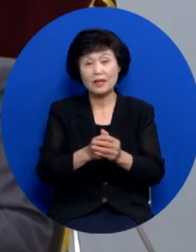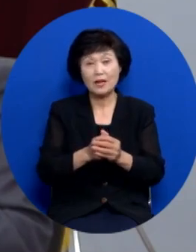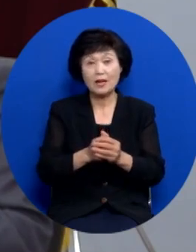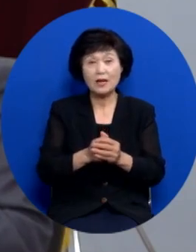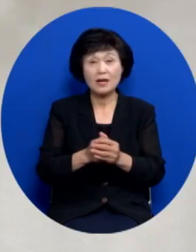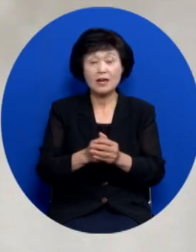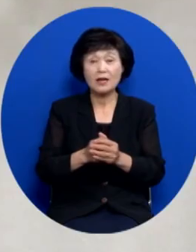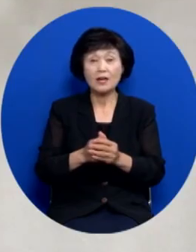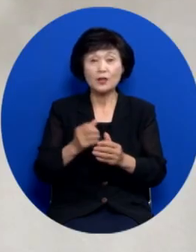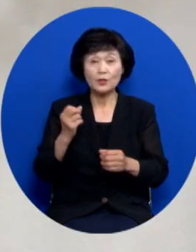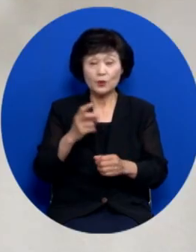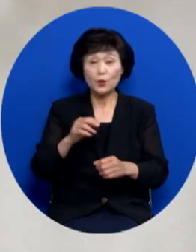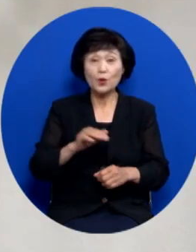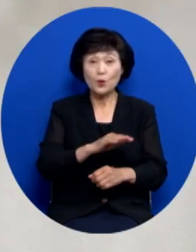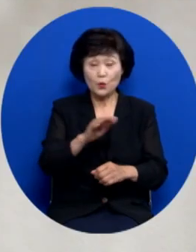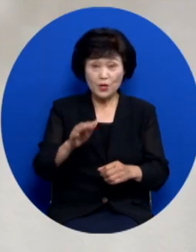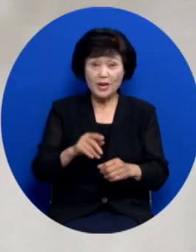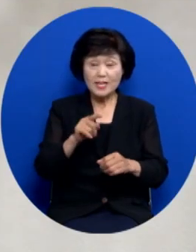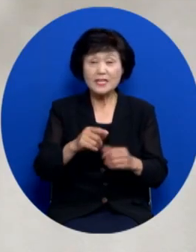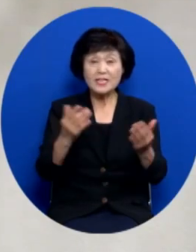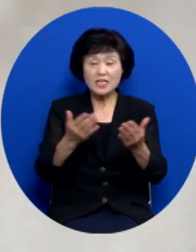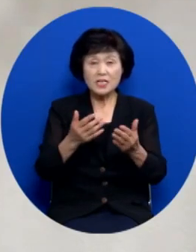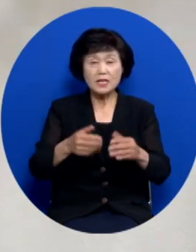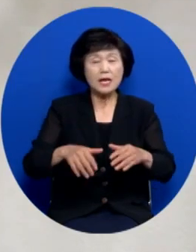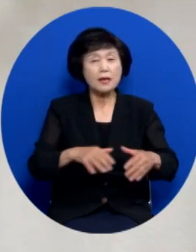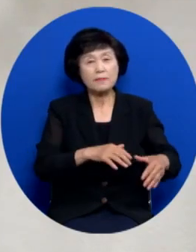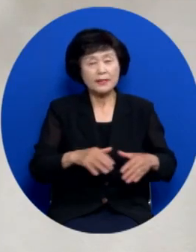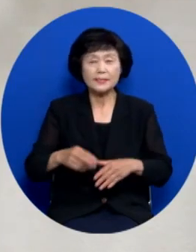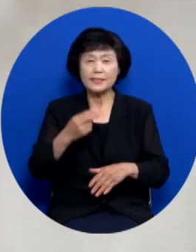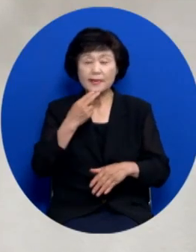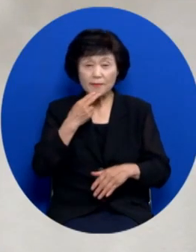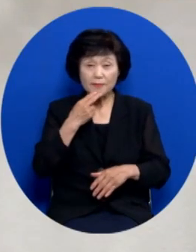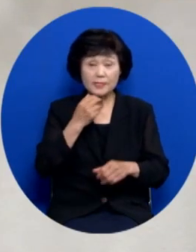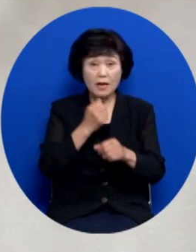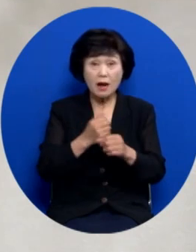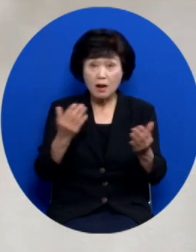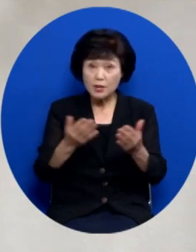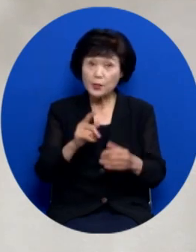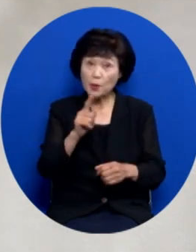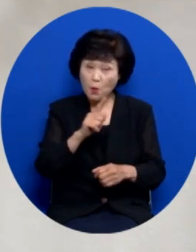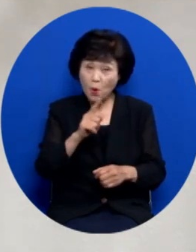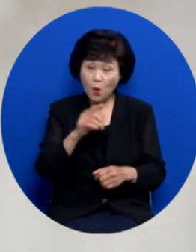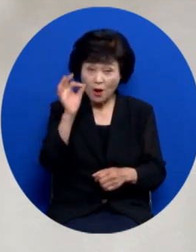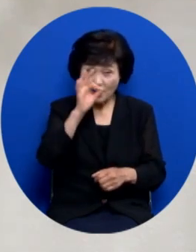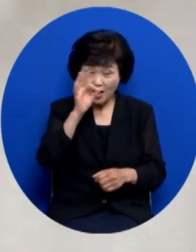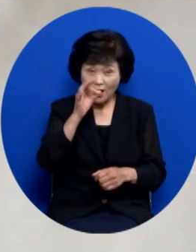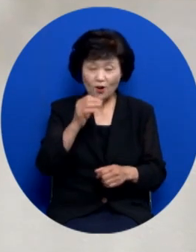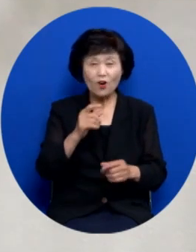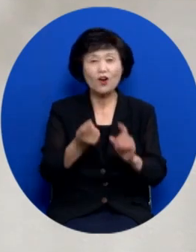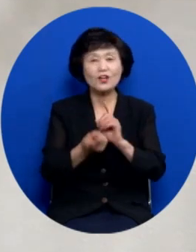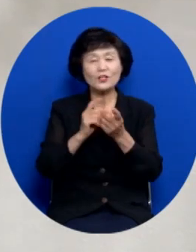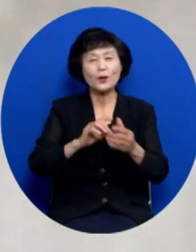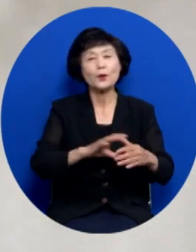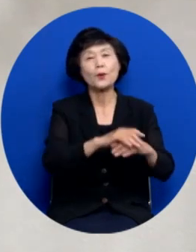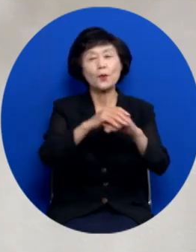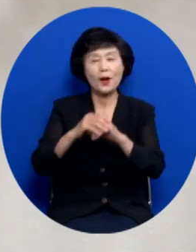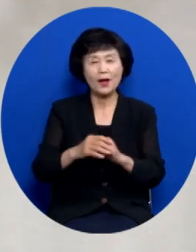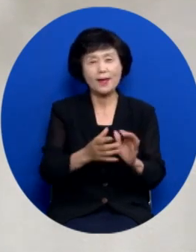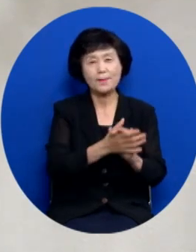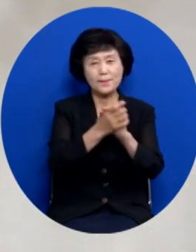역할이 주어질 것이고 그런 것들에 대해서 주저하지 않고 제가 할 일이 있다면 서로 화해하고 하나 만드는 일에